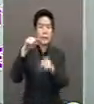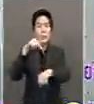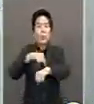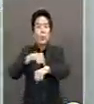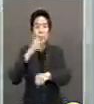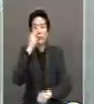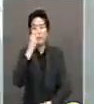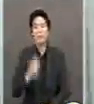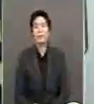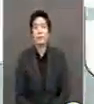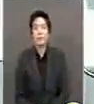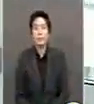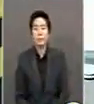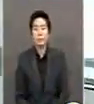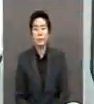งครับ